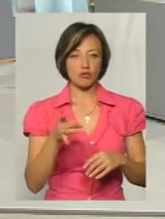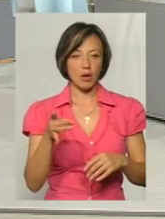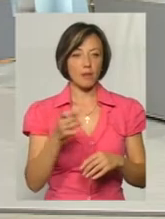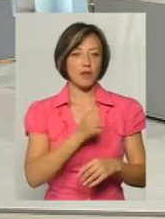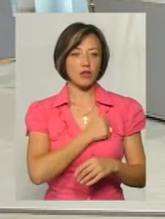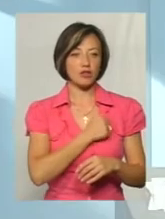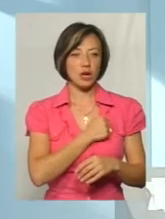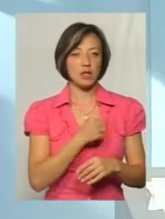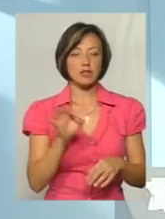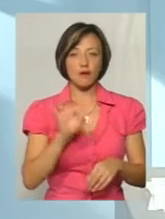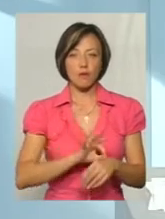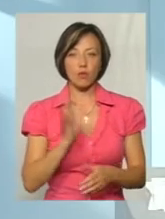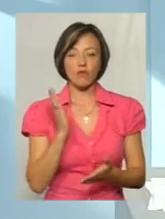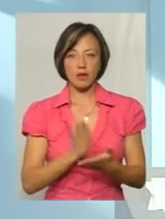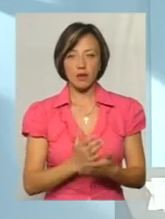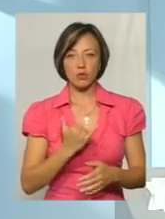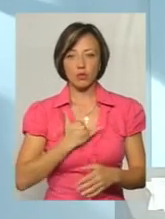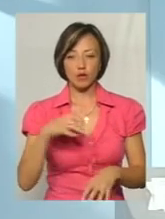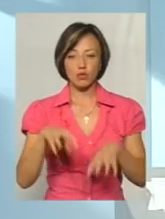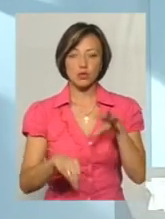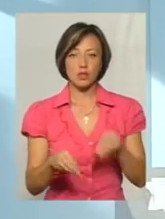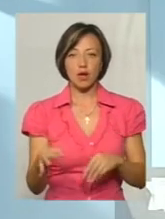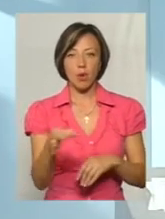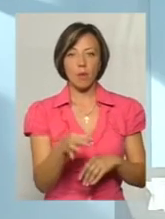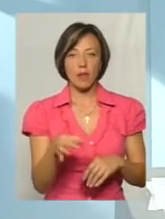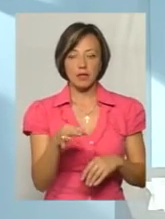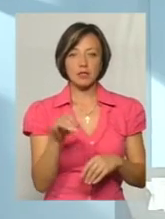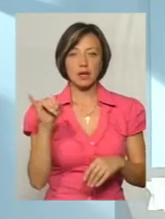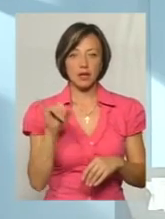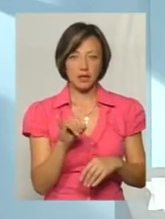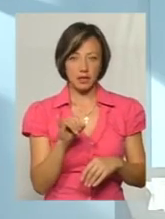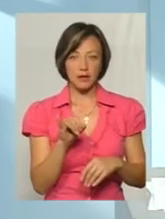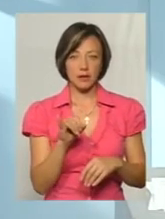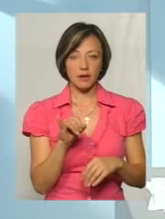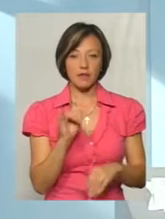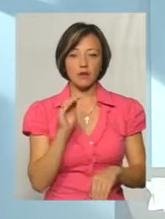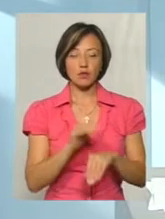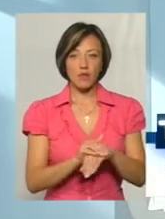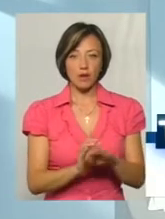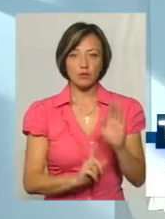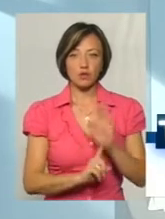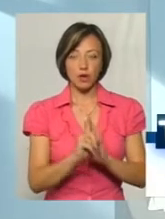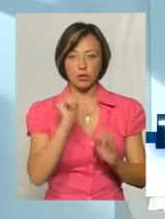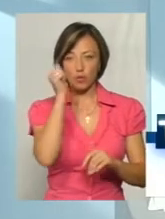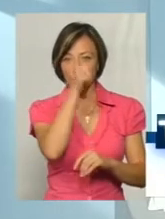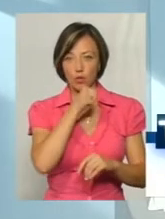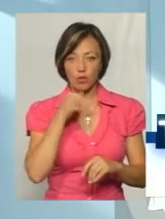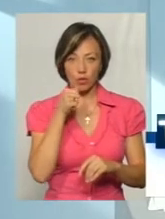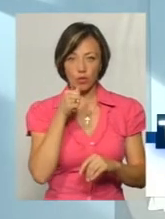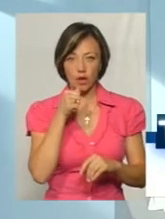жаль, захворювання є в наших сусідніх областях, і фіксувалося з початку року як